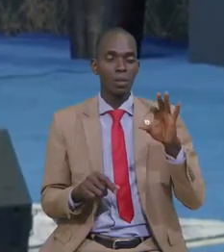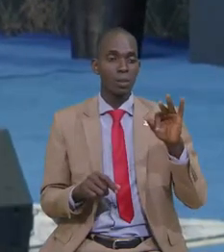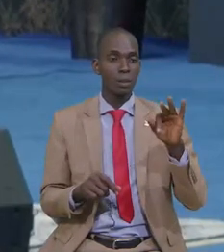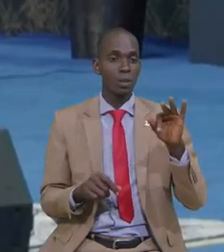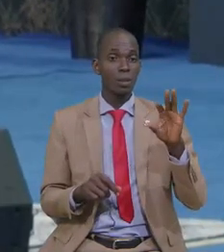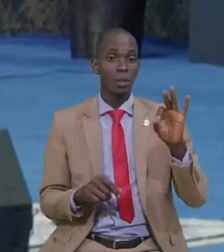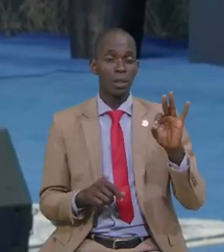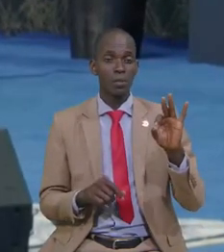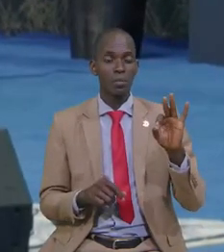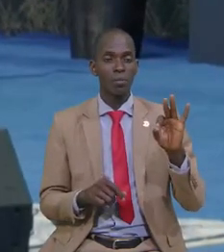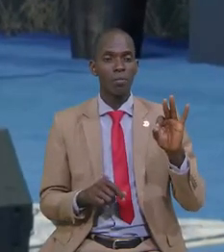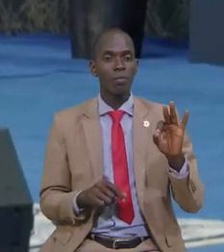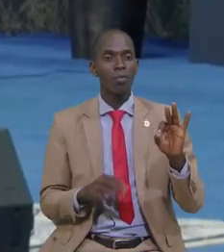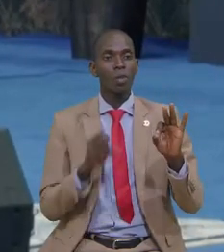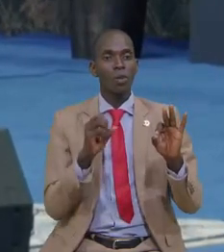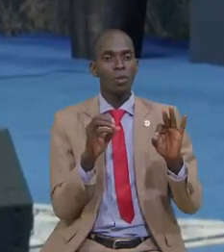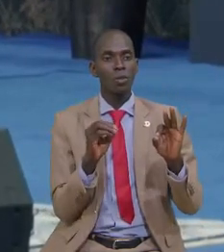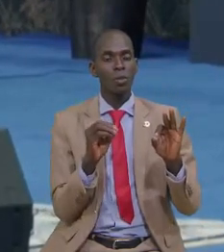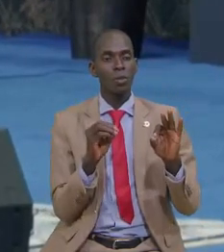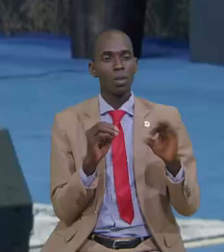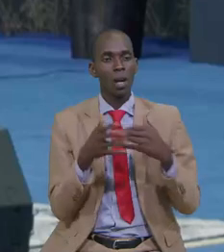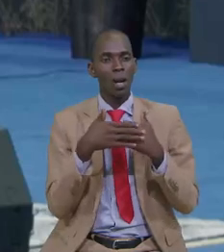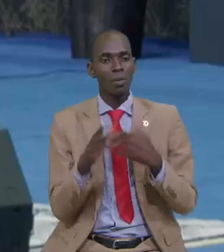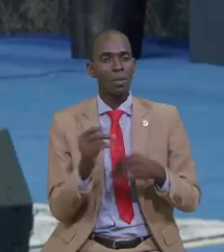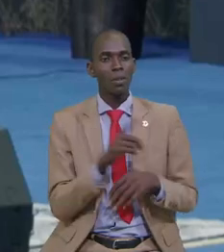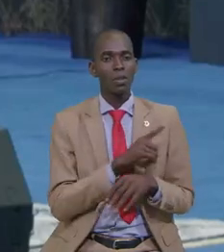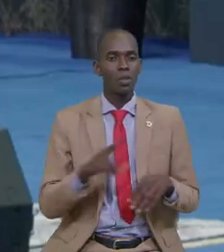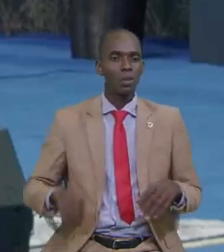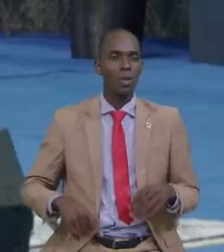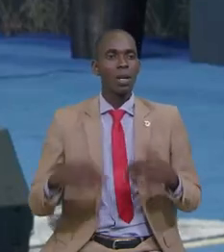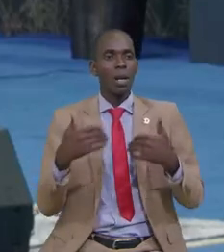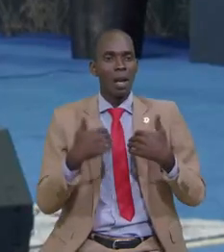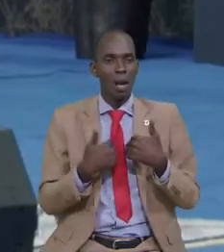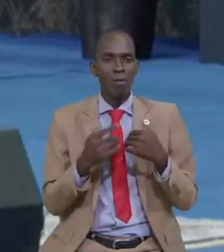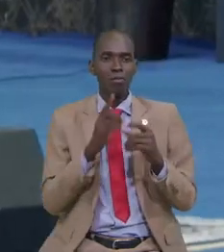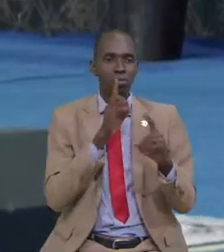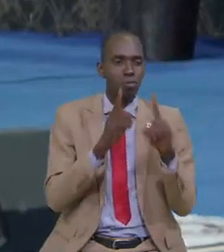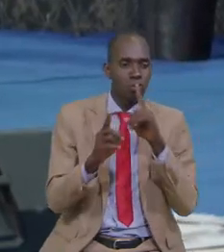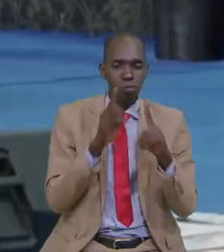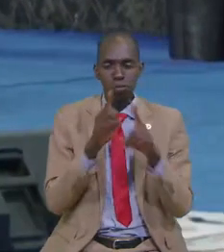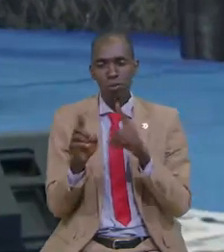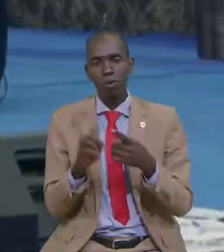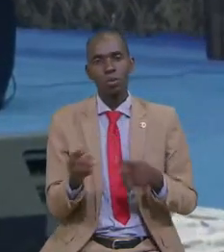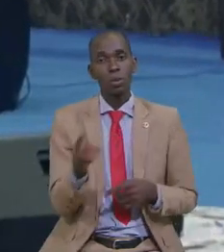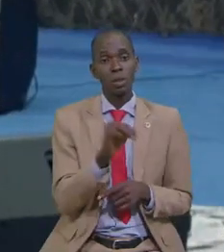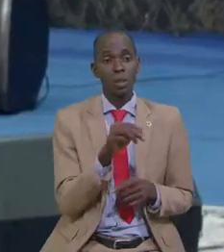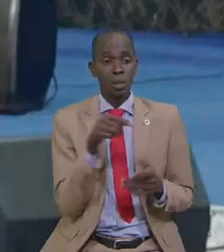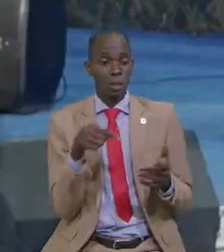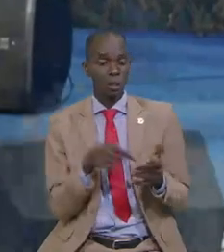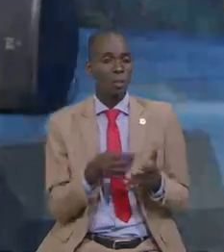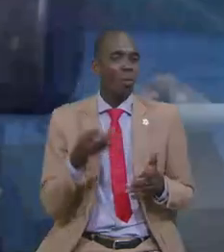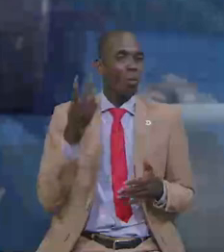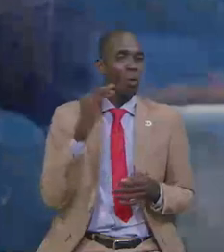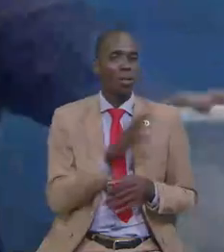19, le Seigneur, après leur avoir parlé,